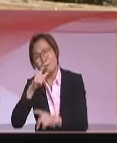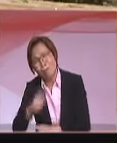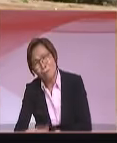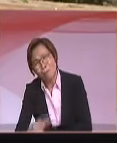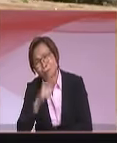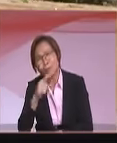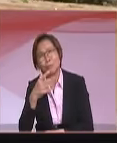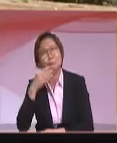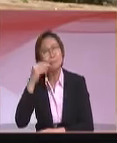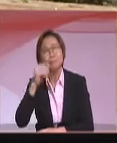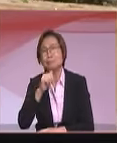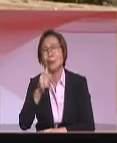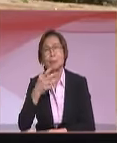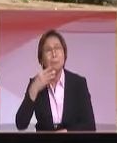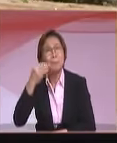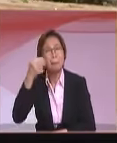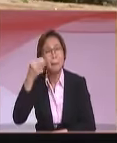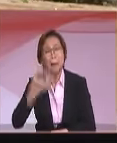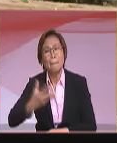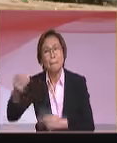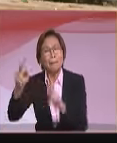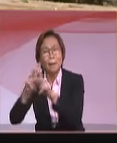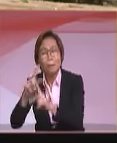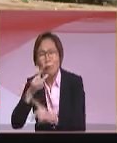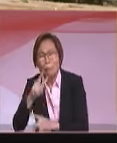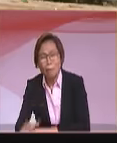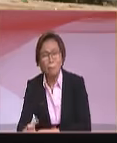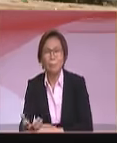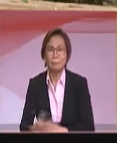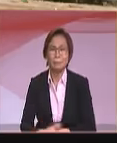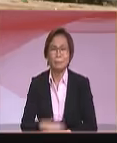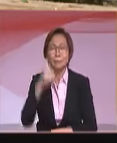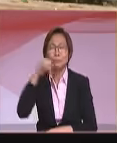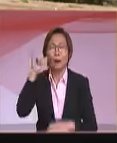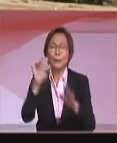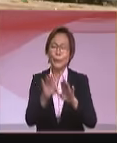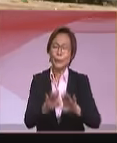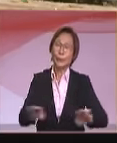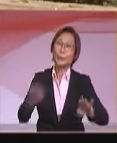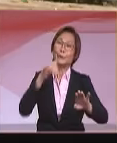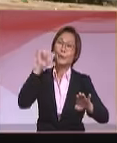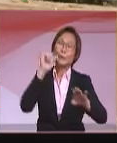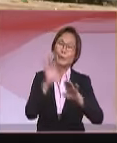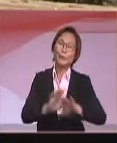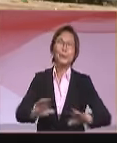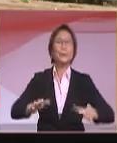balik kampung. Lepas tu nak balik. Bagi saya kalau semalam